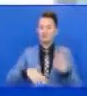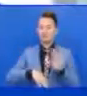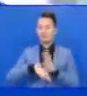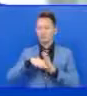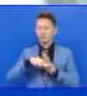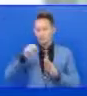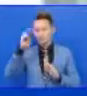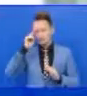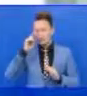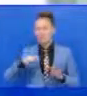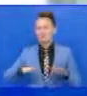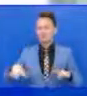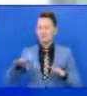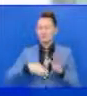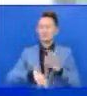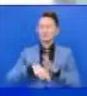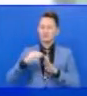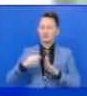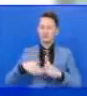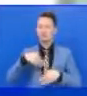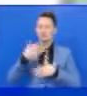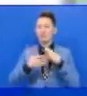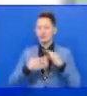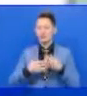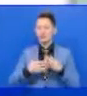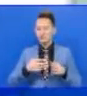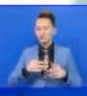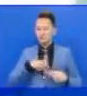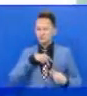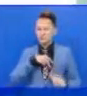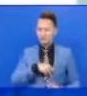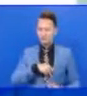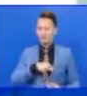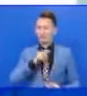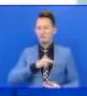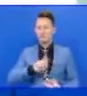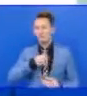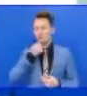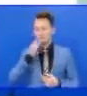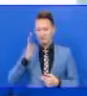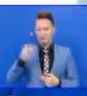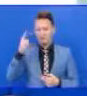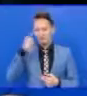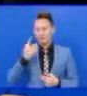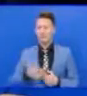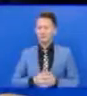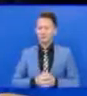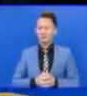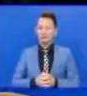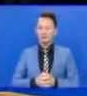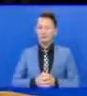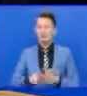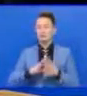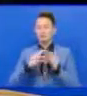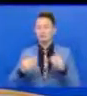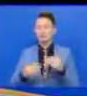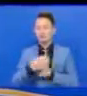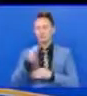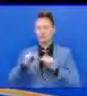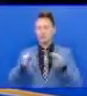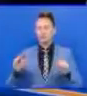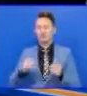жастар болашағымыз жоқ, сол сияқты үлкен мынау елге қызмет ететін адал қызмет ететін барлық жастарды тәрбиелейміз. Жаңа заманға сай